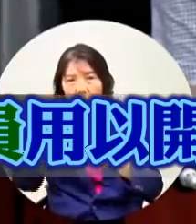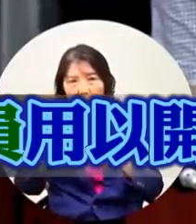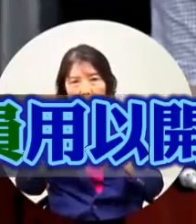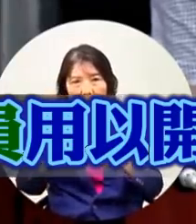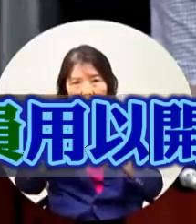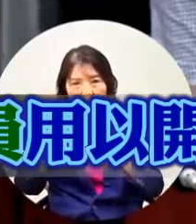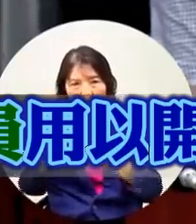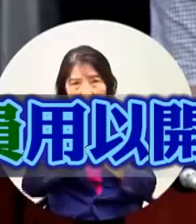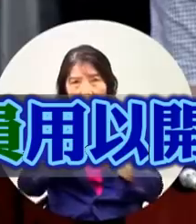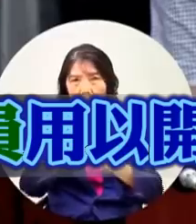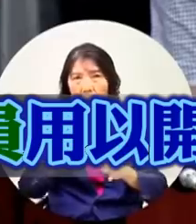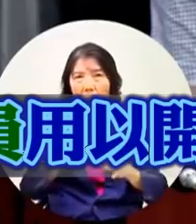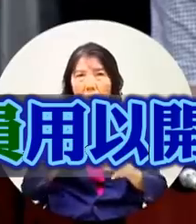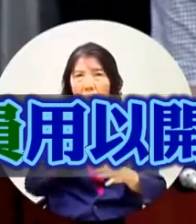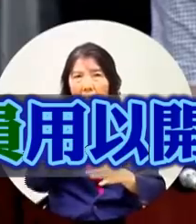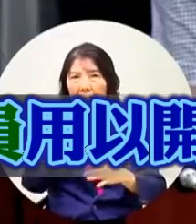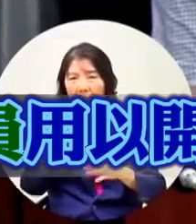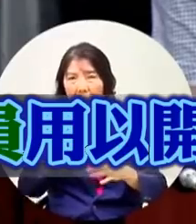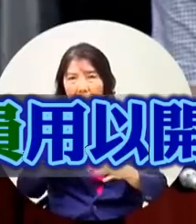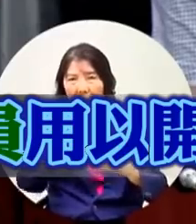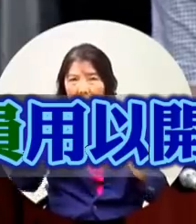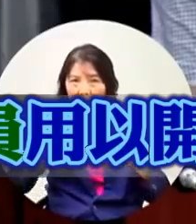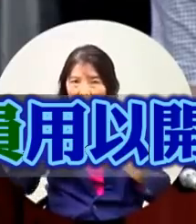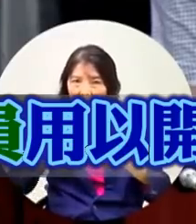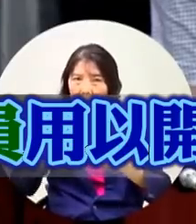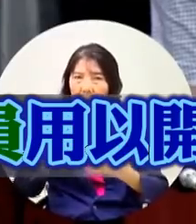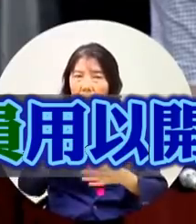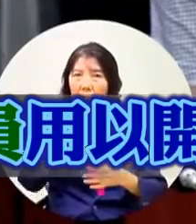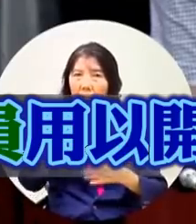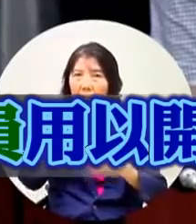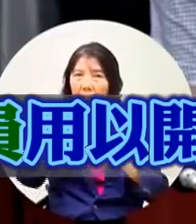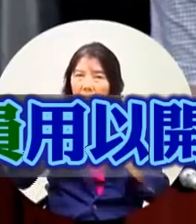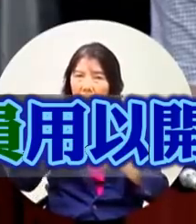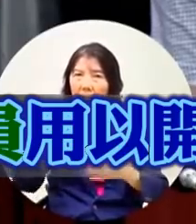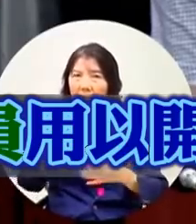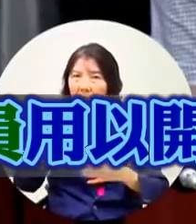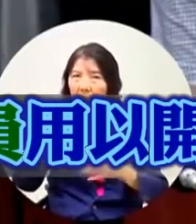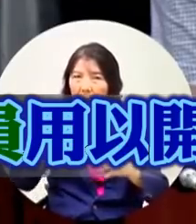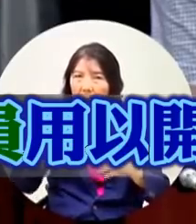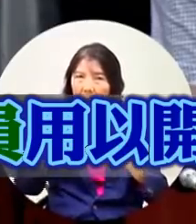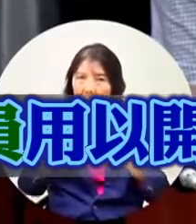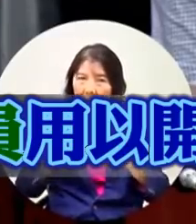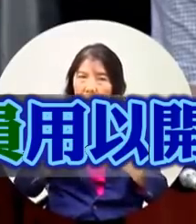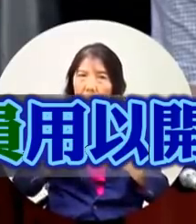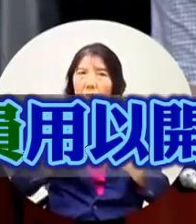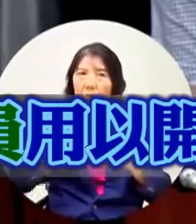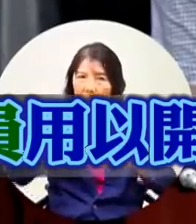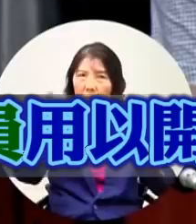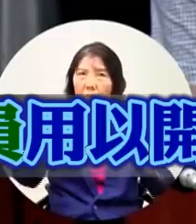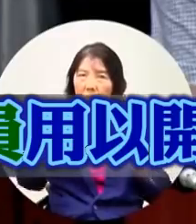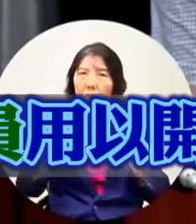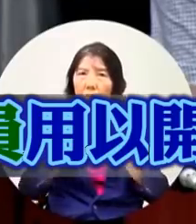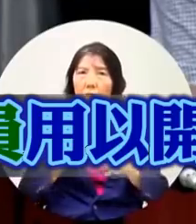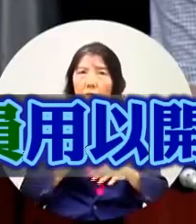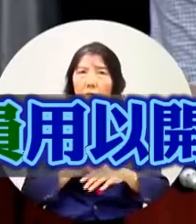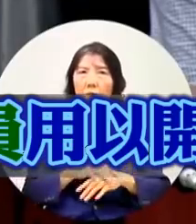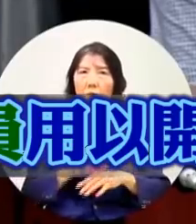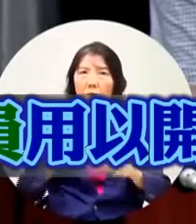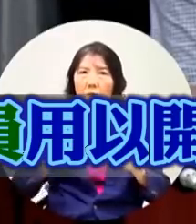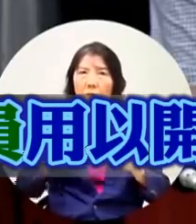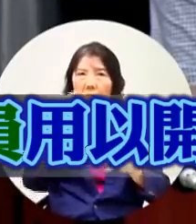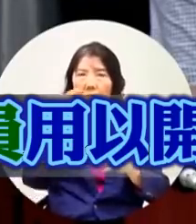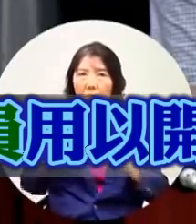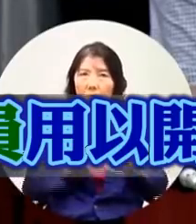在敲私事，敲自己的个人的利益，我想这个是非常重要要对外界说明的。那最后我也特别